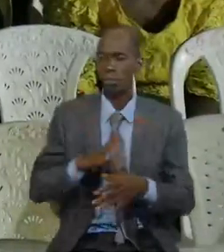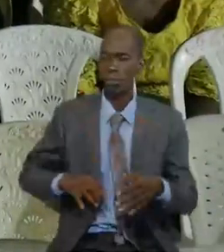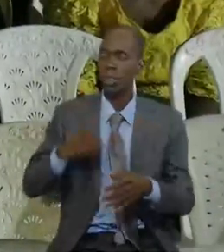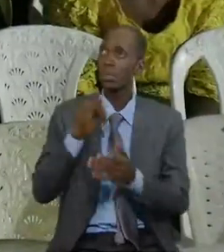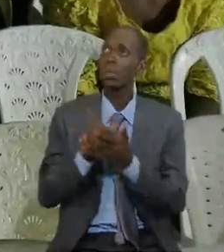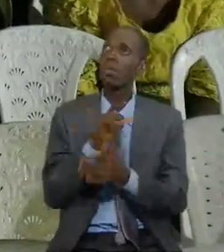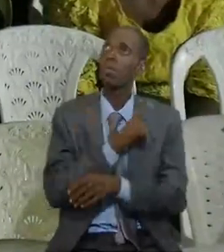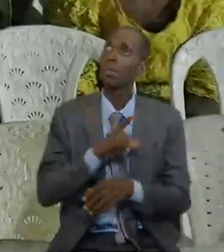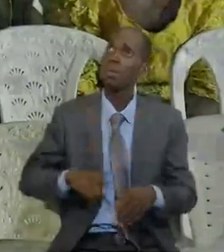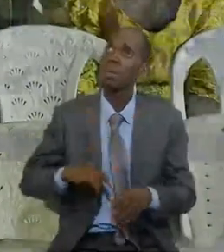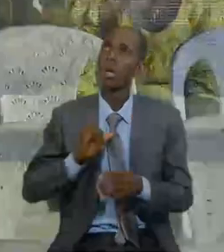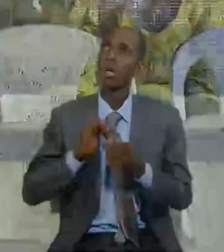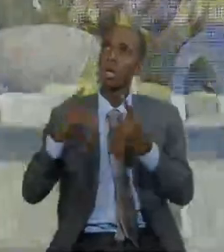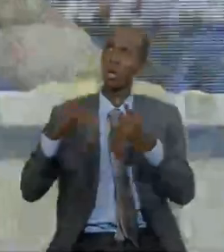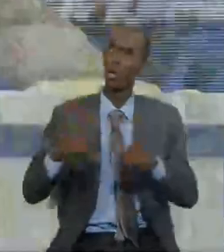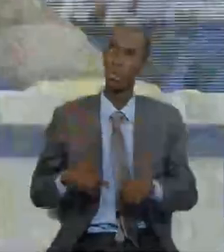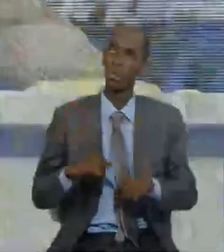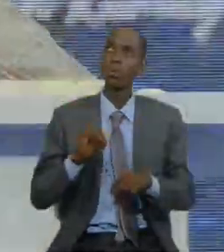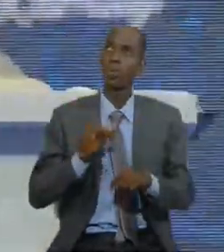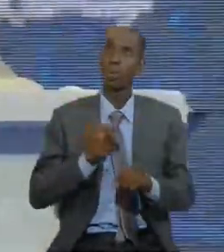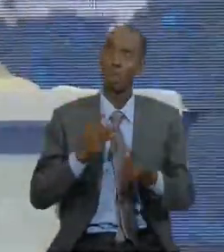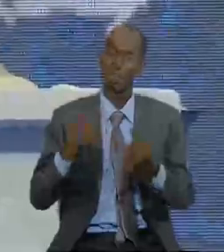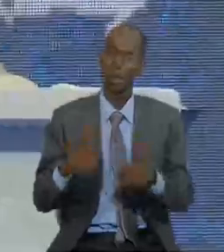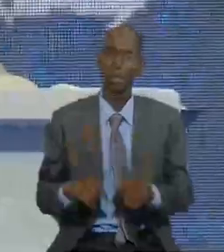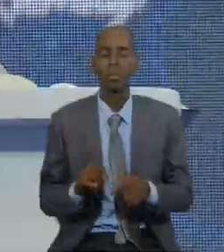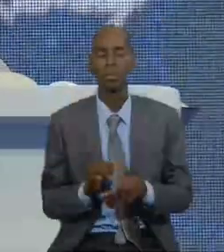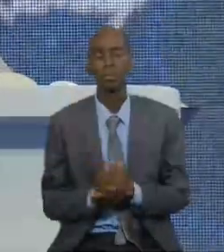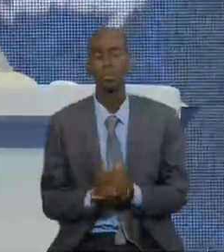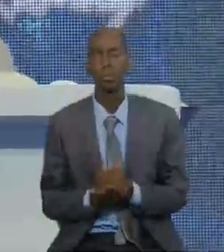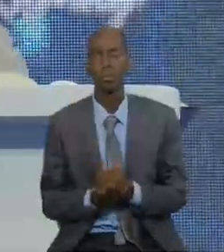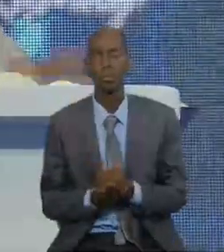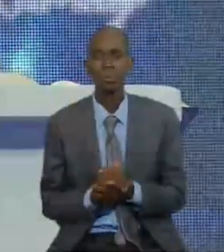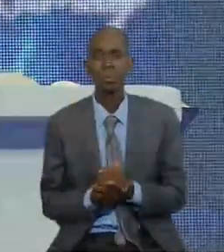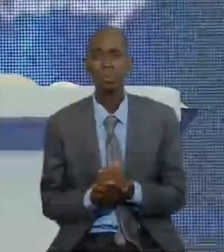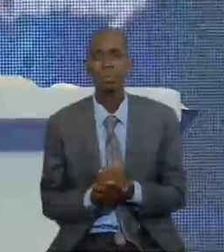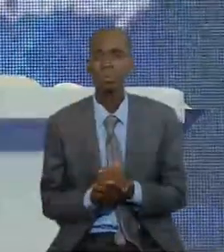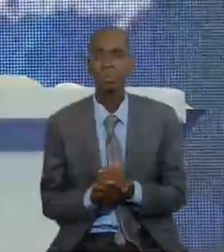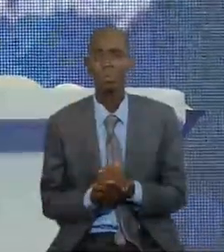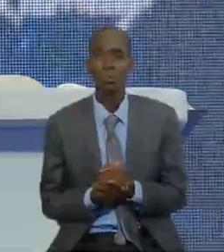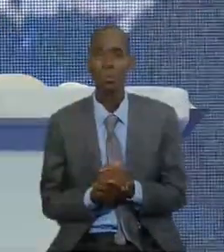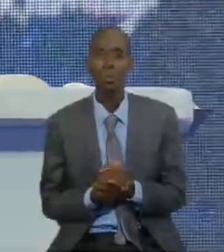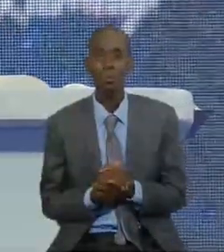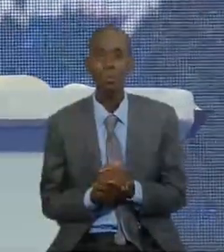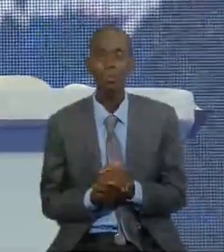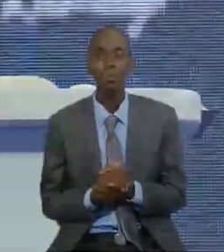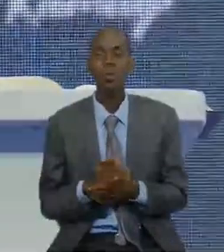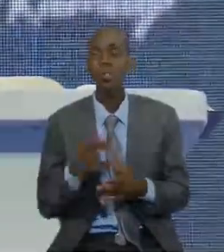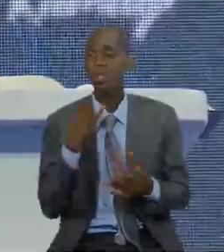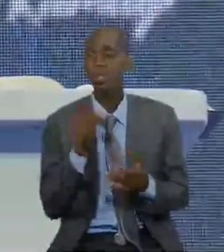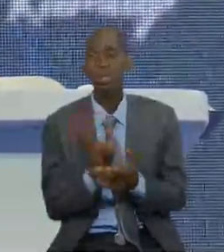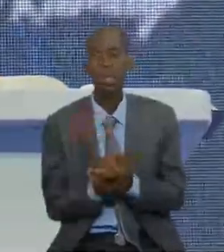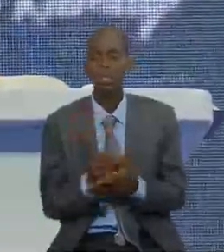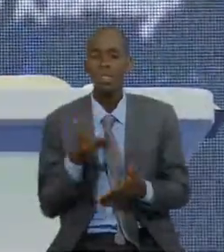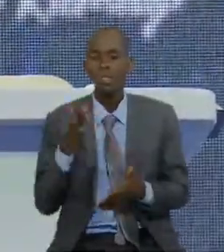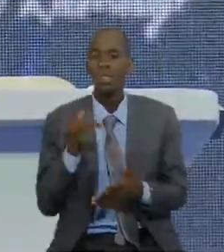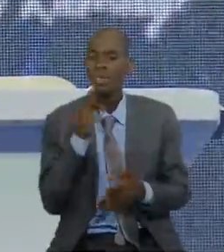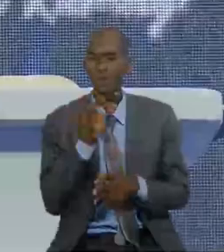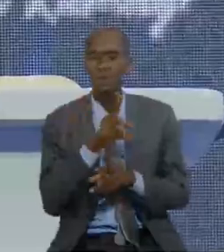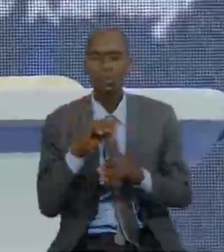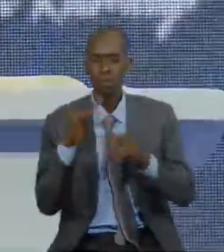ne passe plus devant lui mais reste devant lui a dit seigneur je viens je viens il y a pas de